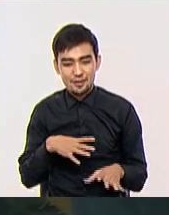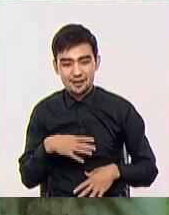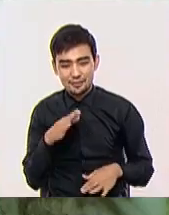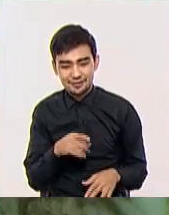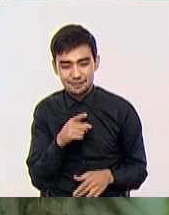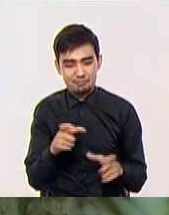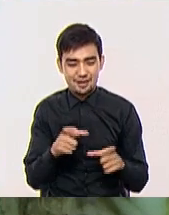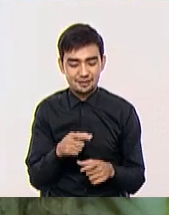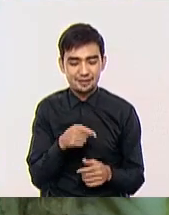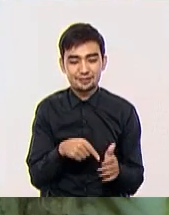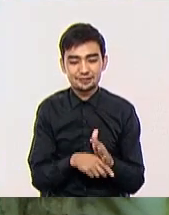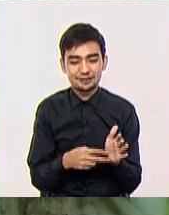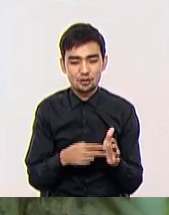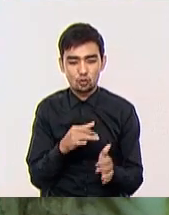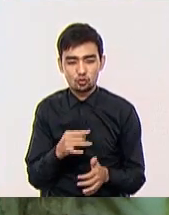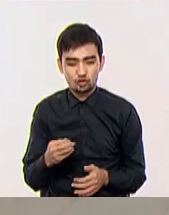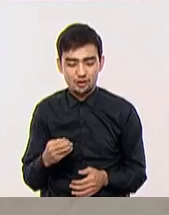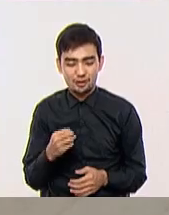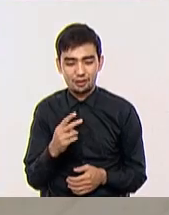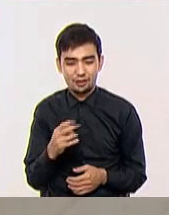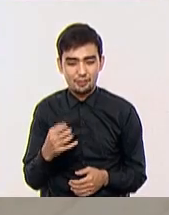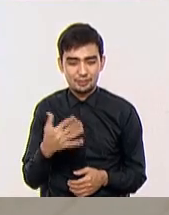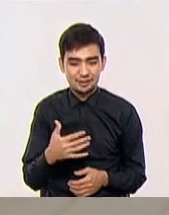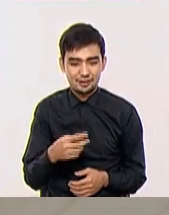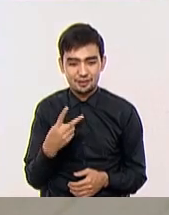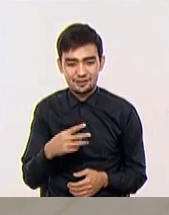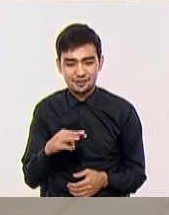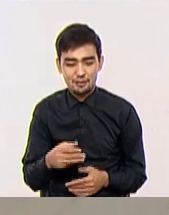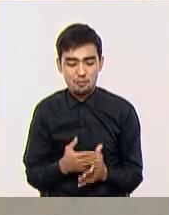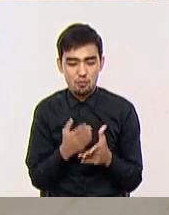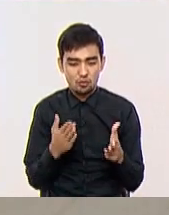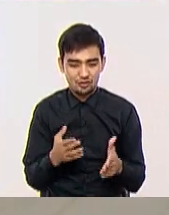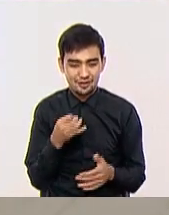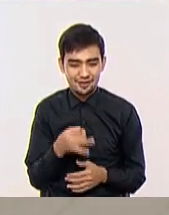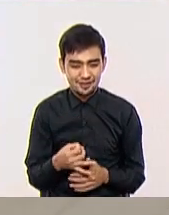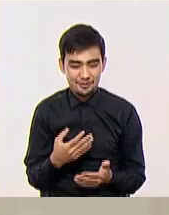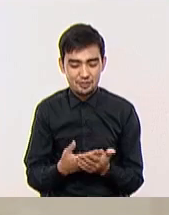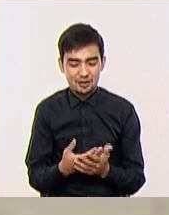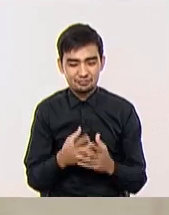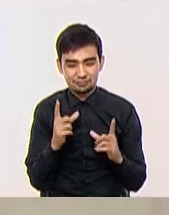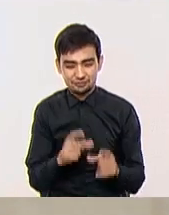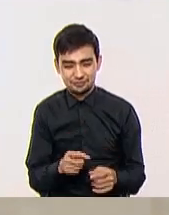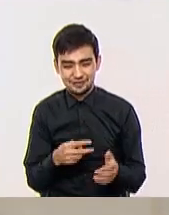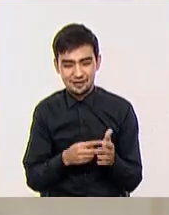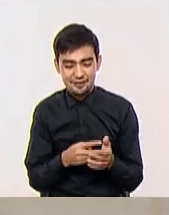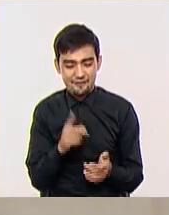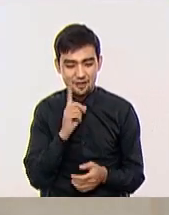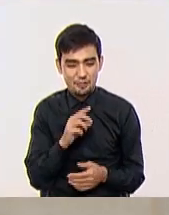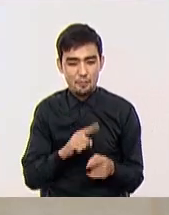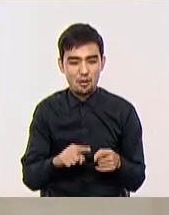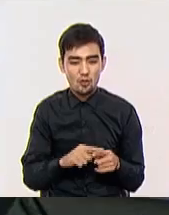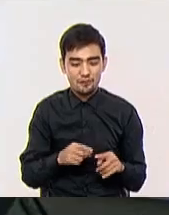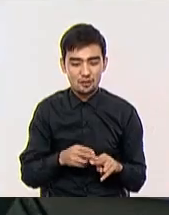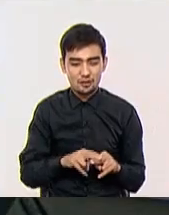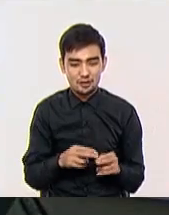рынках и в магазинах она стоит уже на 50 и 20 тенге больше. Ниже предельных цен пока реализуется только морковь,